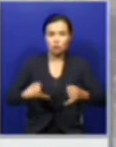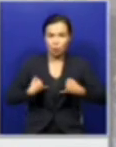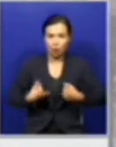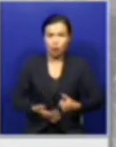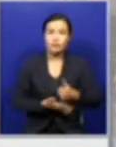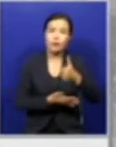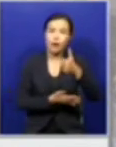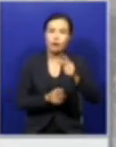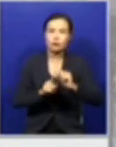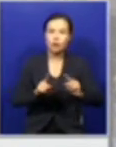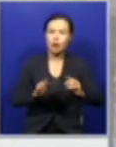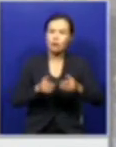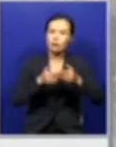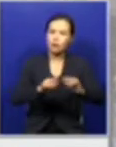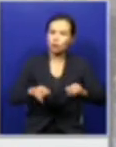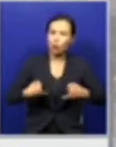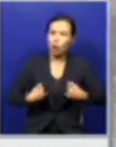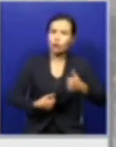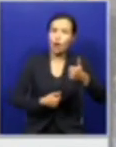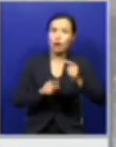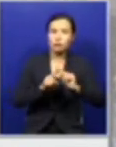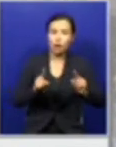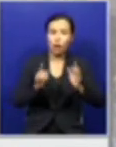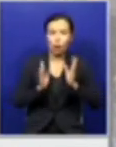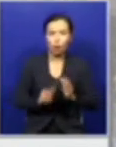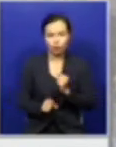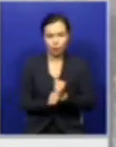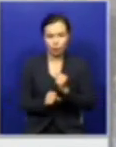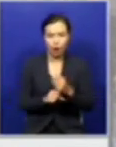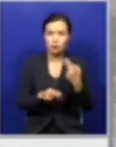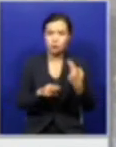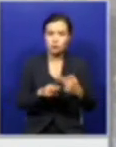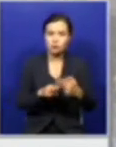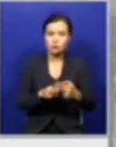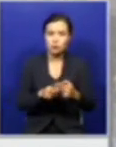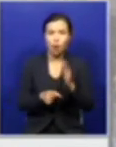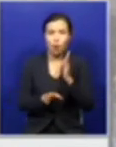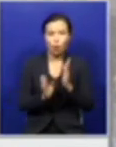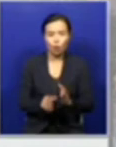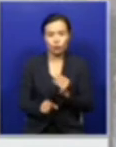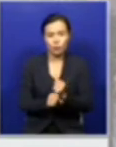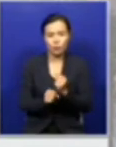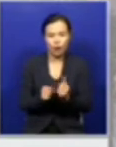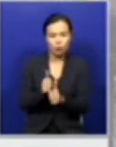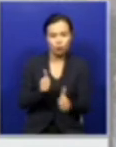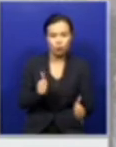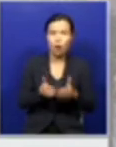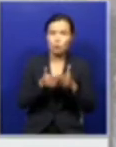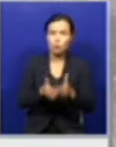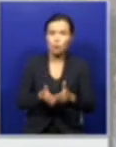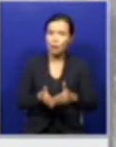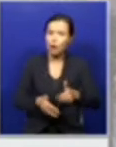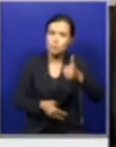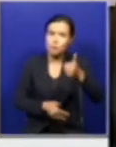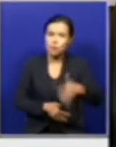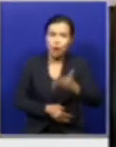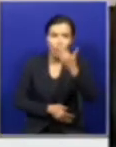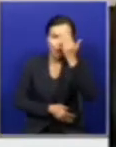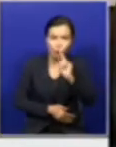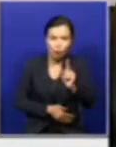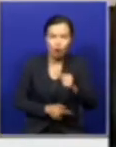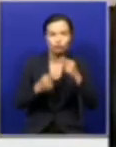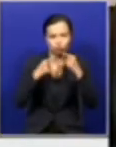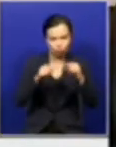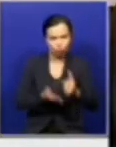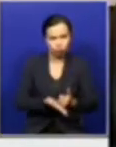นะครับทำไมเจ้าของเรือได้รับแล้วแต่คนที่มีชื่อเป็นลูกเรือประมงลูกเรือประมงทำไมถึงยังไม่ได้ช่วยตอบด้วยนะครับการล